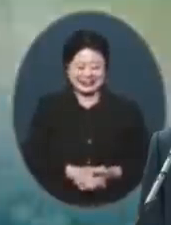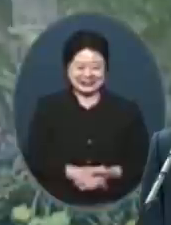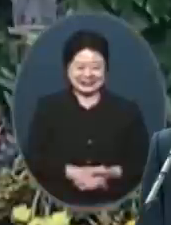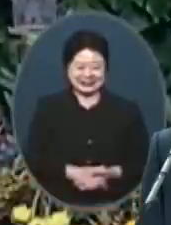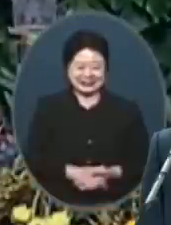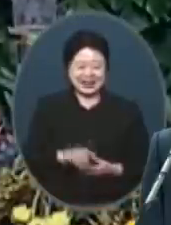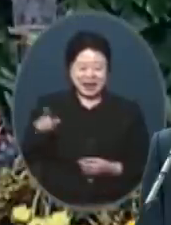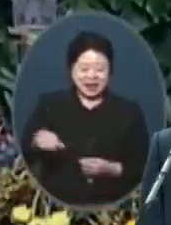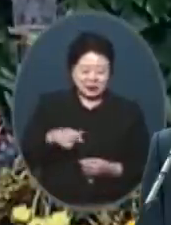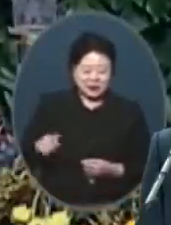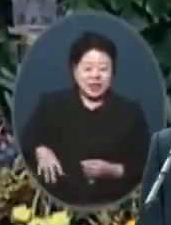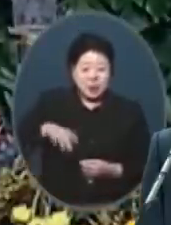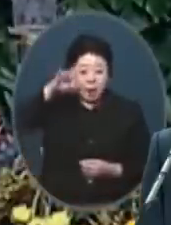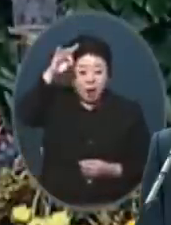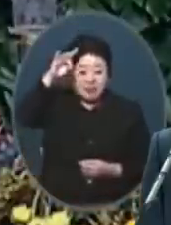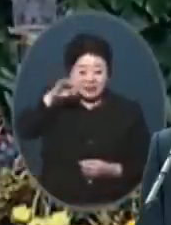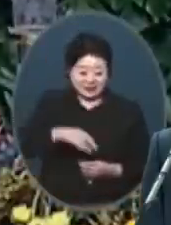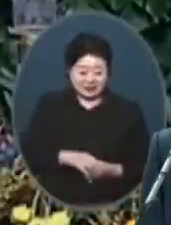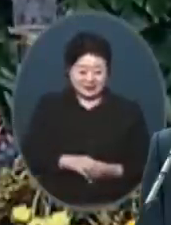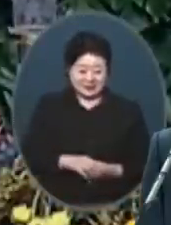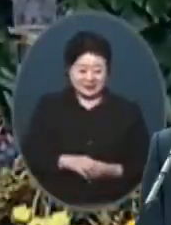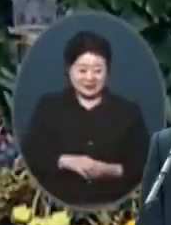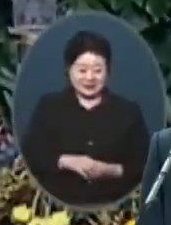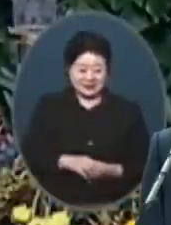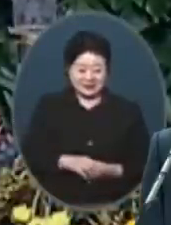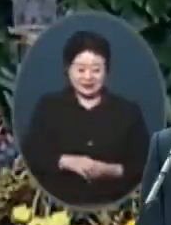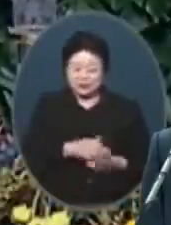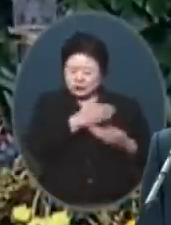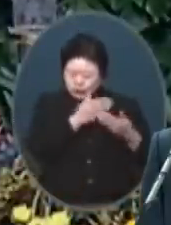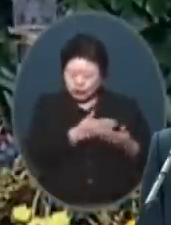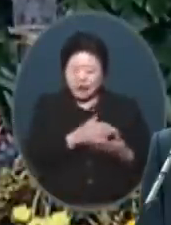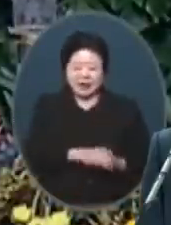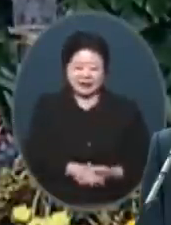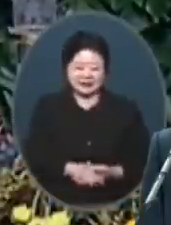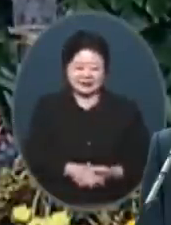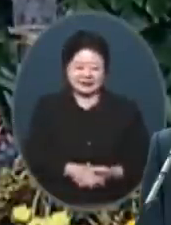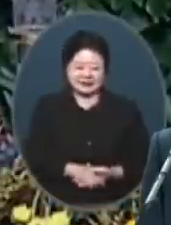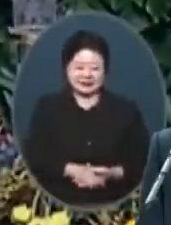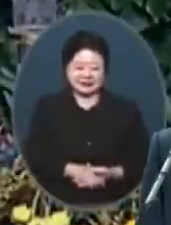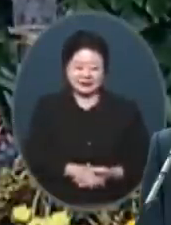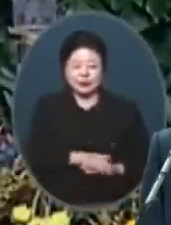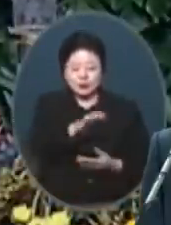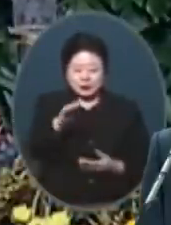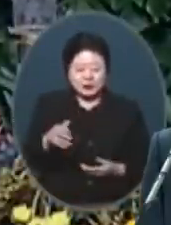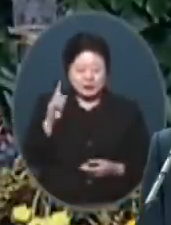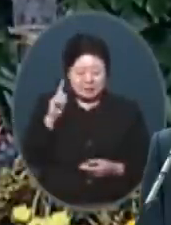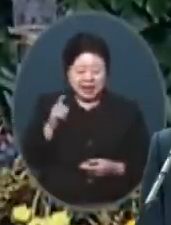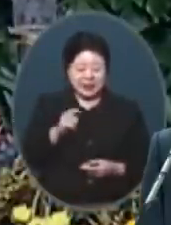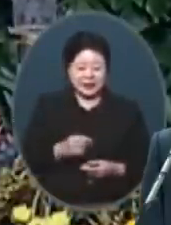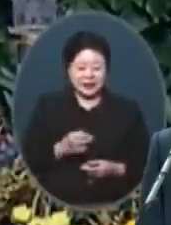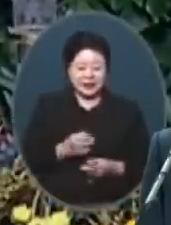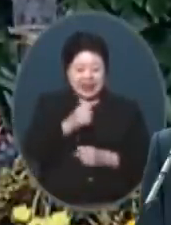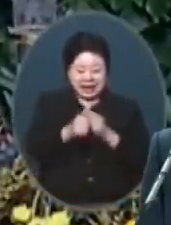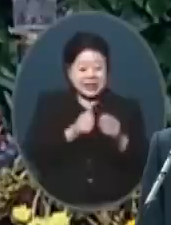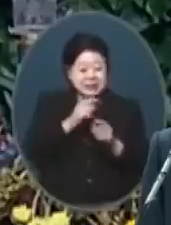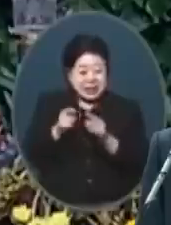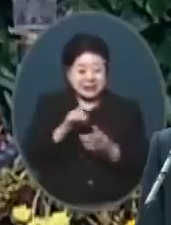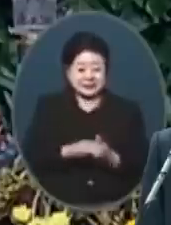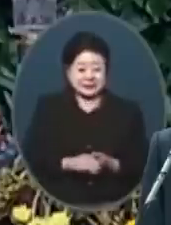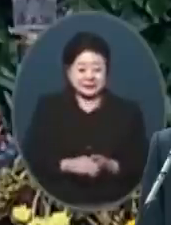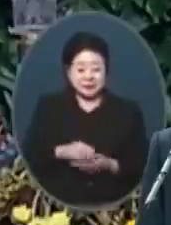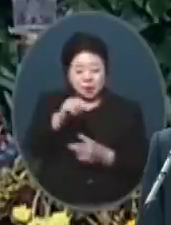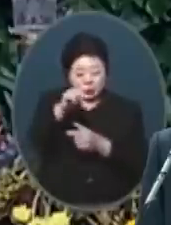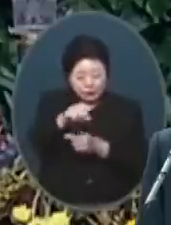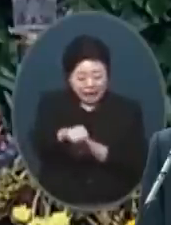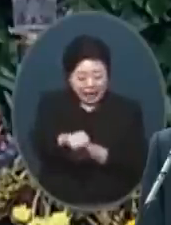하루 중 가장 먼저 하는 일은 매우 중요합니다. 그래서 우리는 매일 아침 하나님의 말씀을